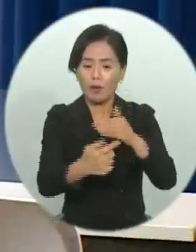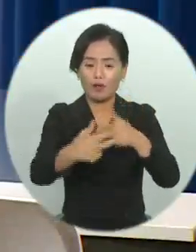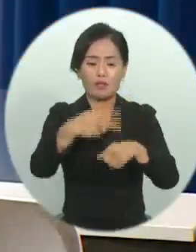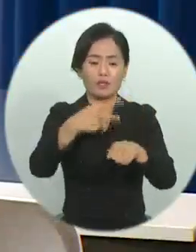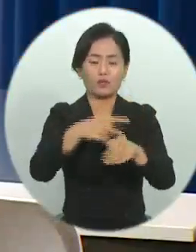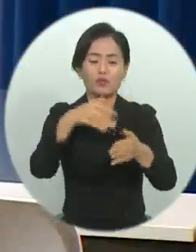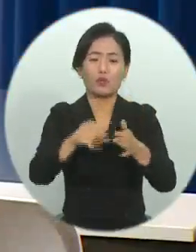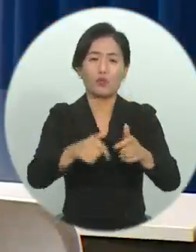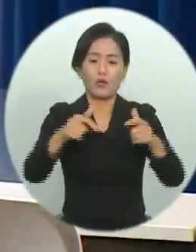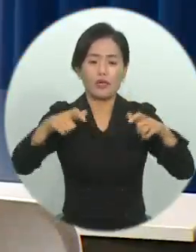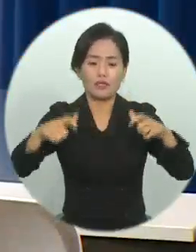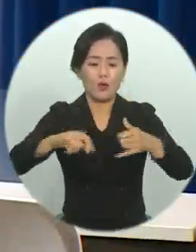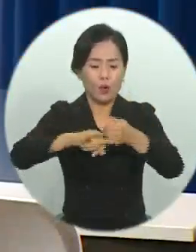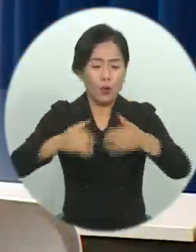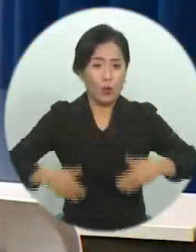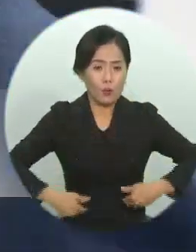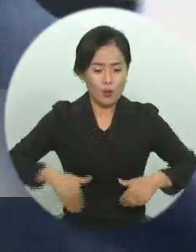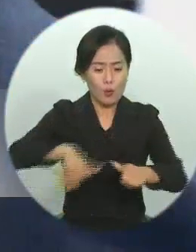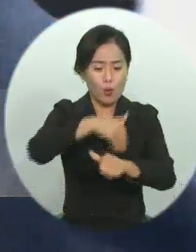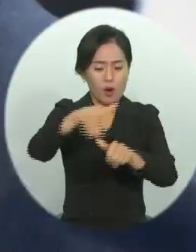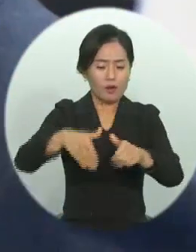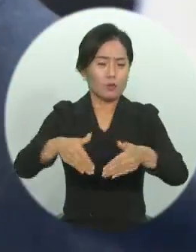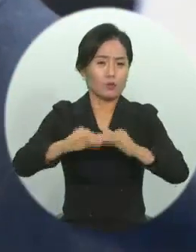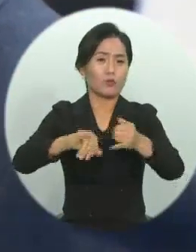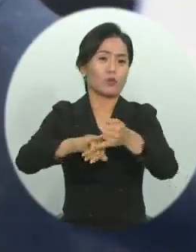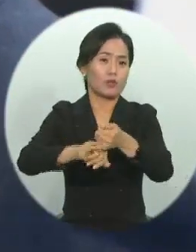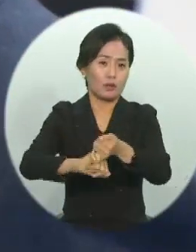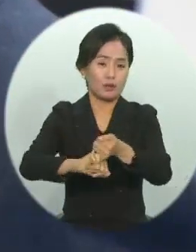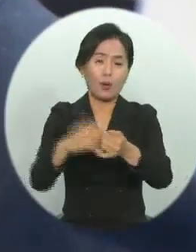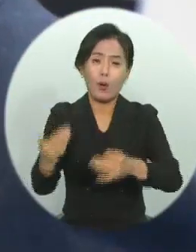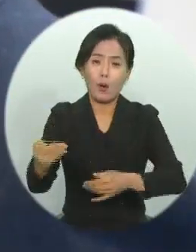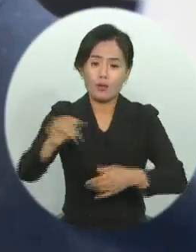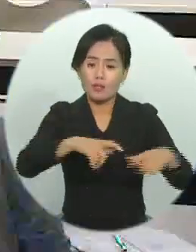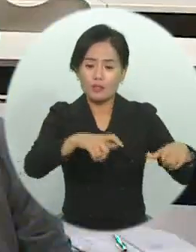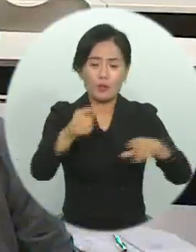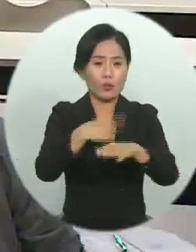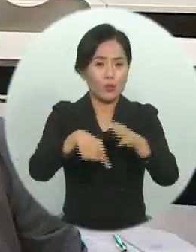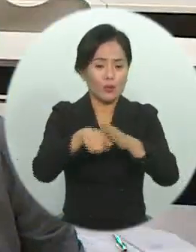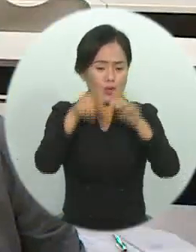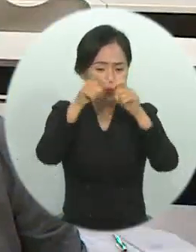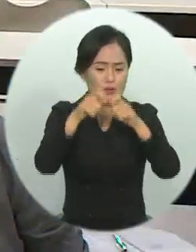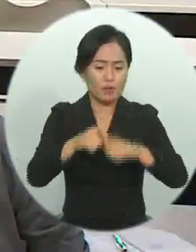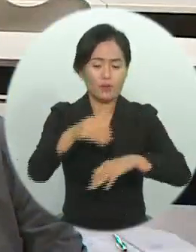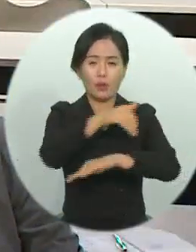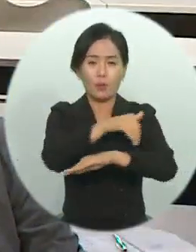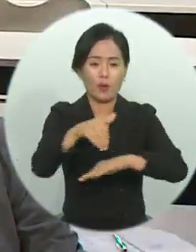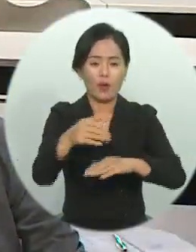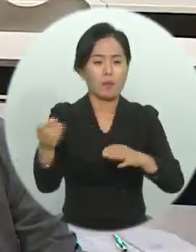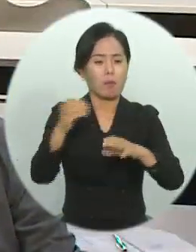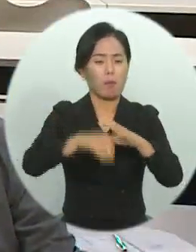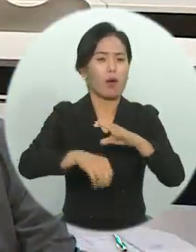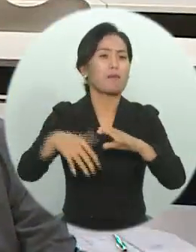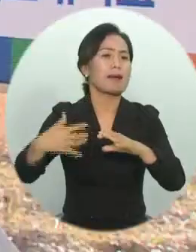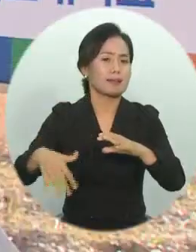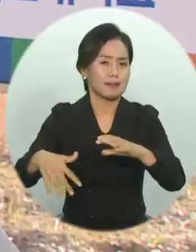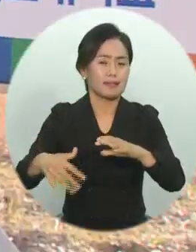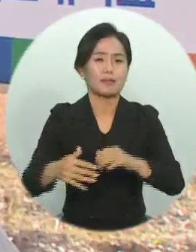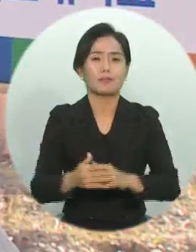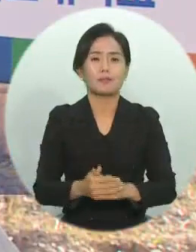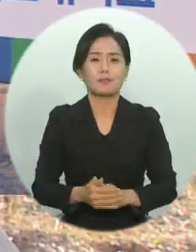인력 확대와 지역 필수 의료 생태계 조성을 약속했습니다. 하지만 지역을 위한 세부적인 계획은 아직 반영되지 않은